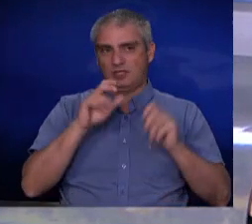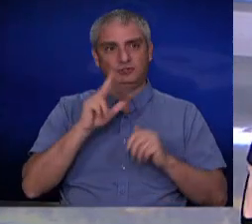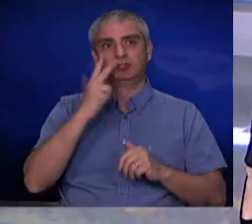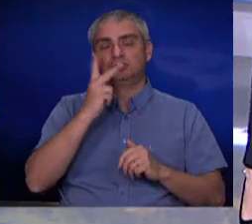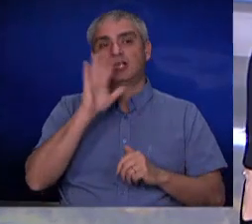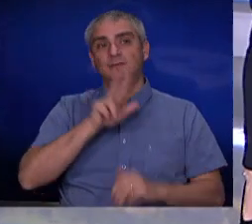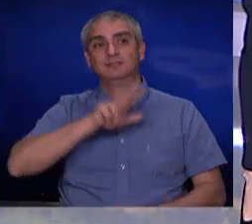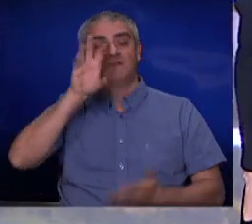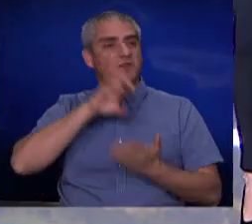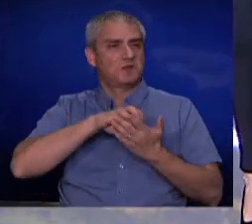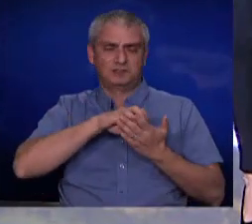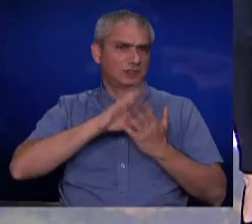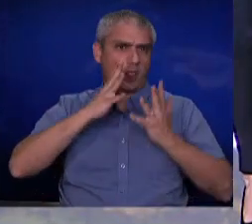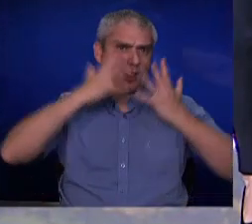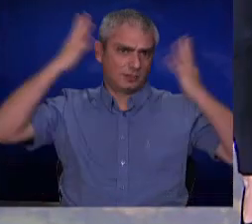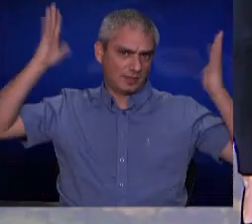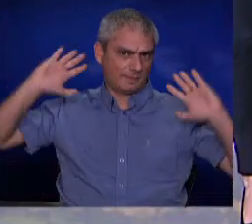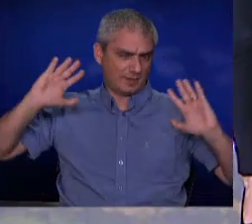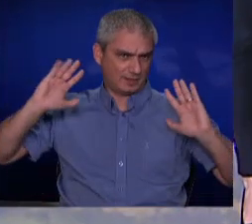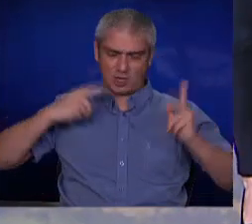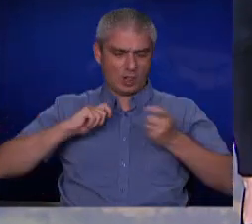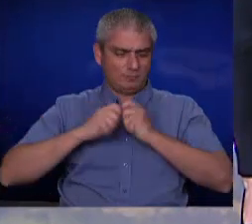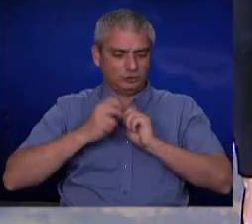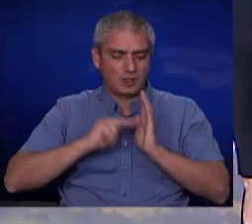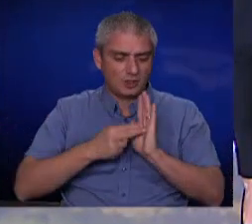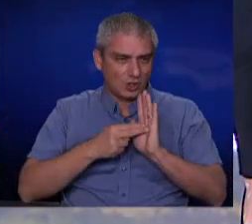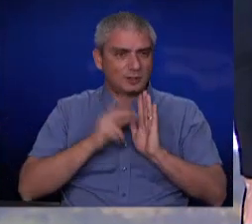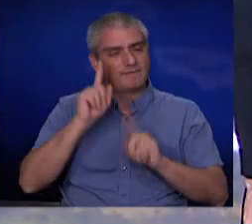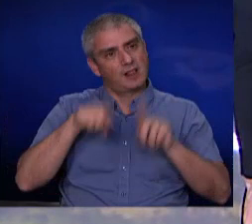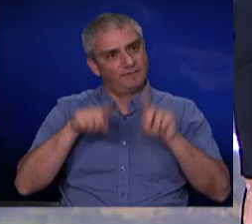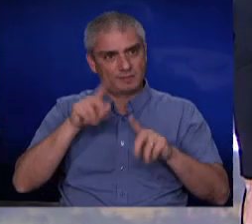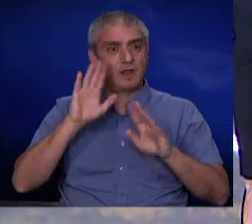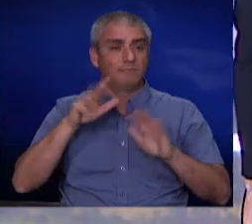צפון ומרכז, לא משהו דרמטי, לא הייתי משנה תוכניות, אבל מדי פעם יכול